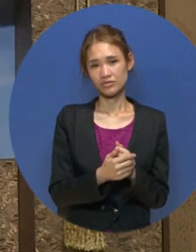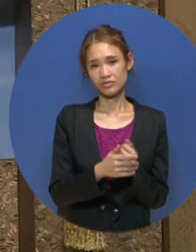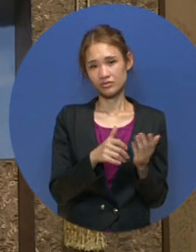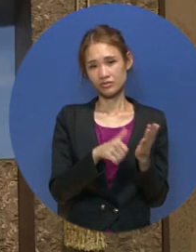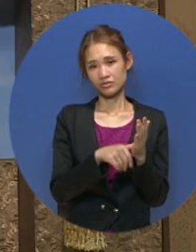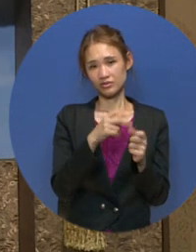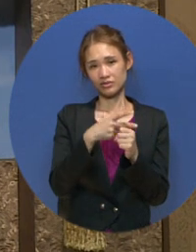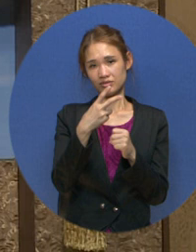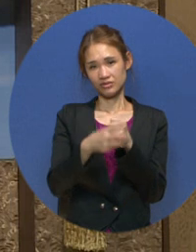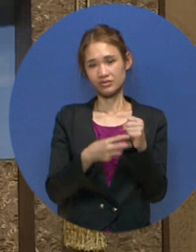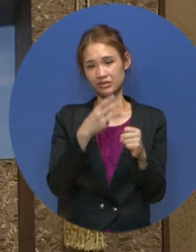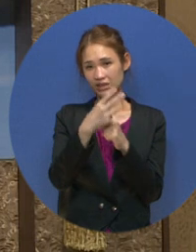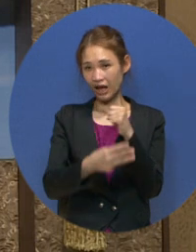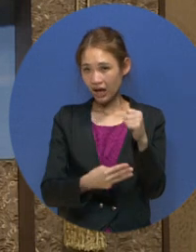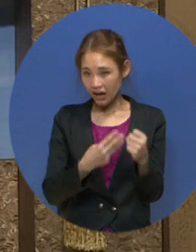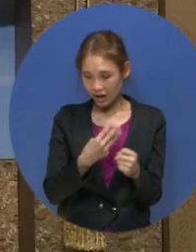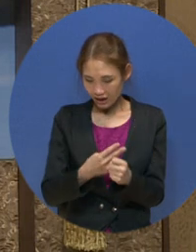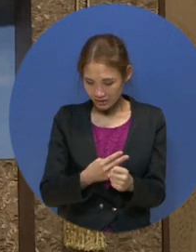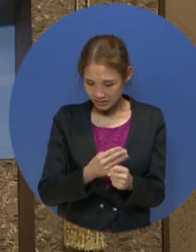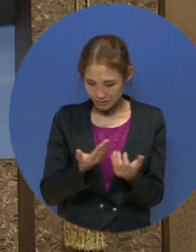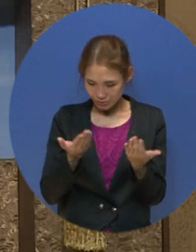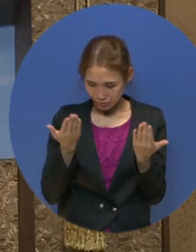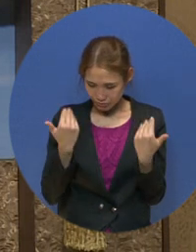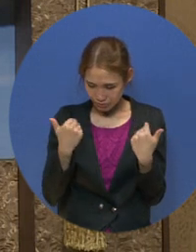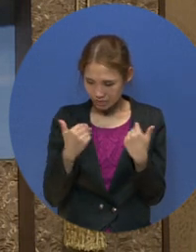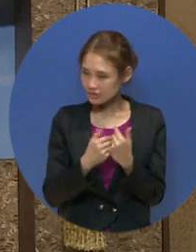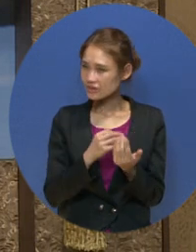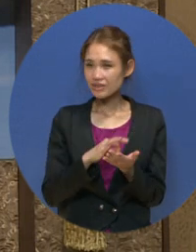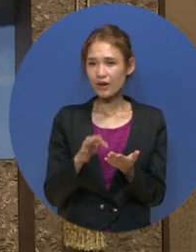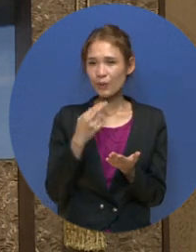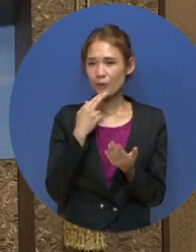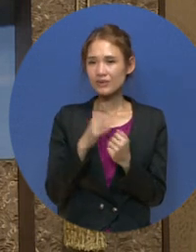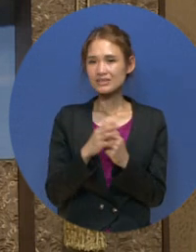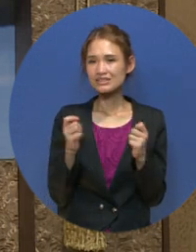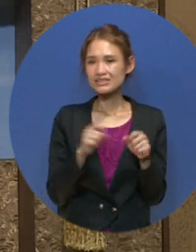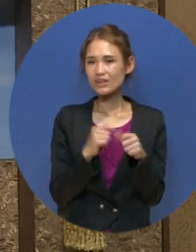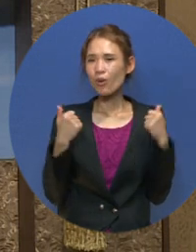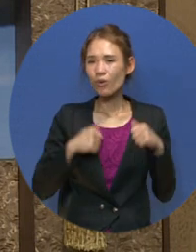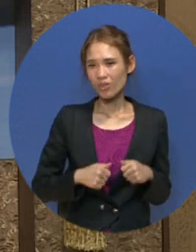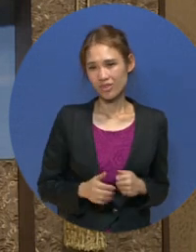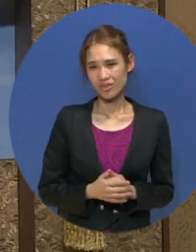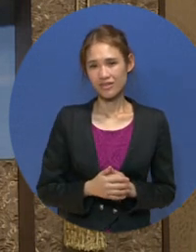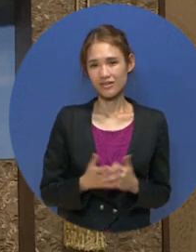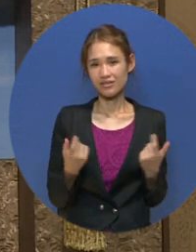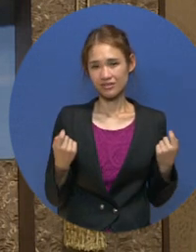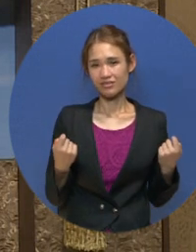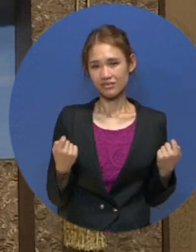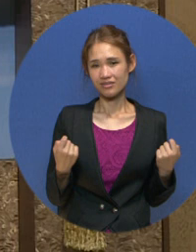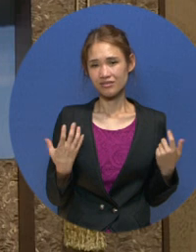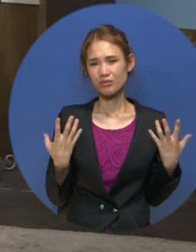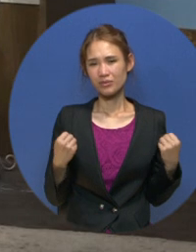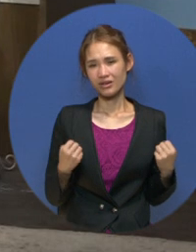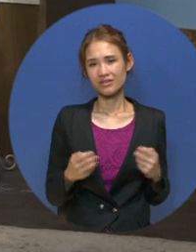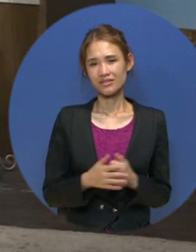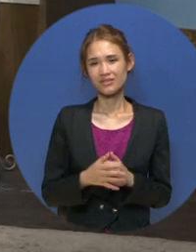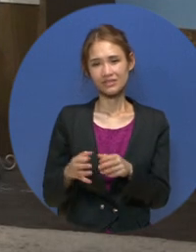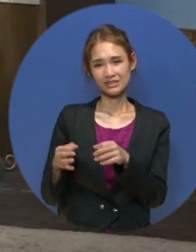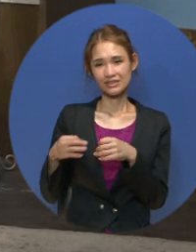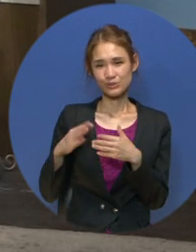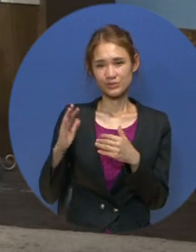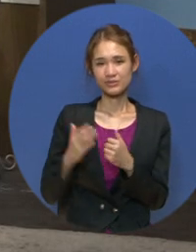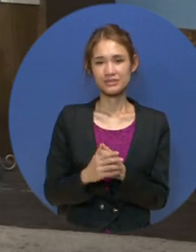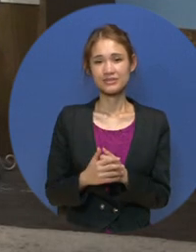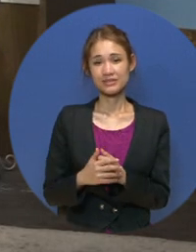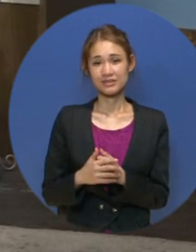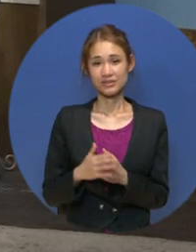물건은 2년, 3년이 되어도 사용하지 않거든요. 그렇죠. 옷은 특히요. 저희 쪽 그런 기증해 경향이 주시면 됩니다. 많더라고요. 예. 그리고